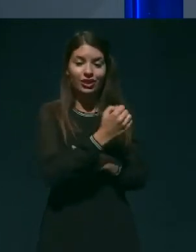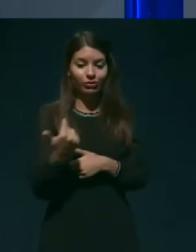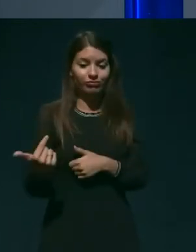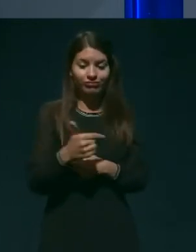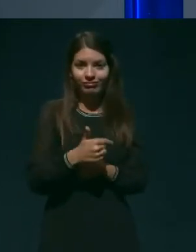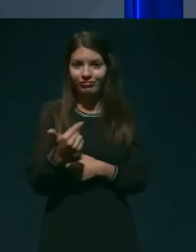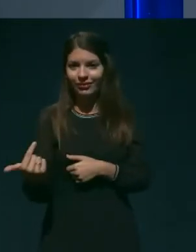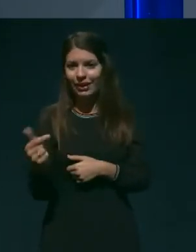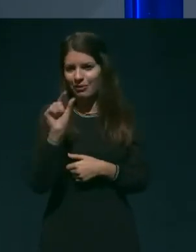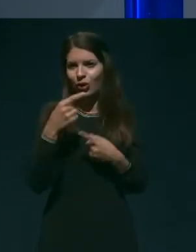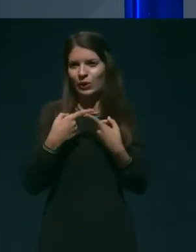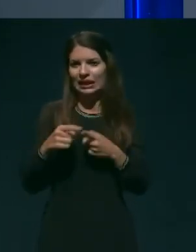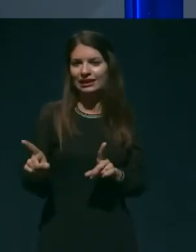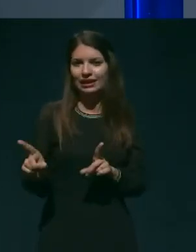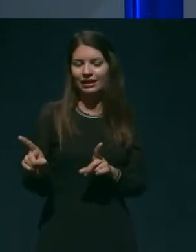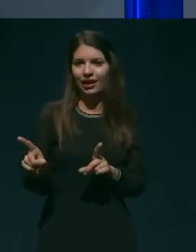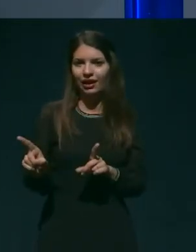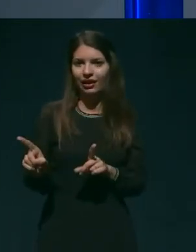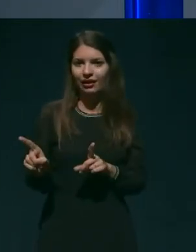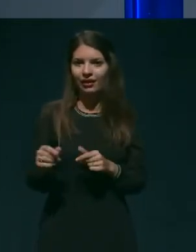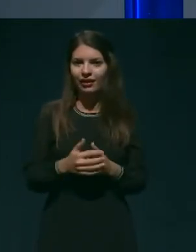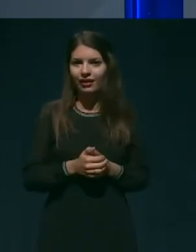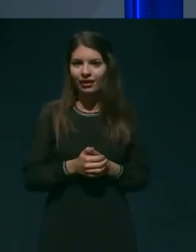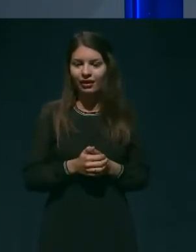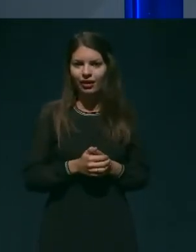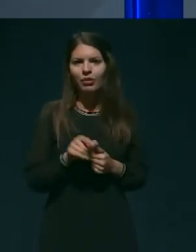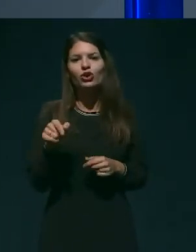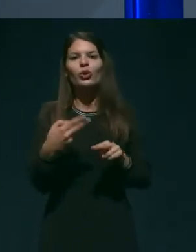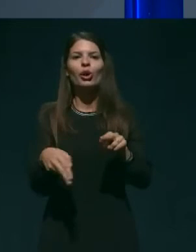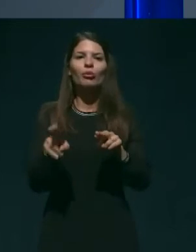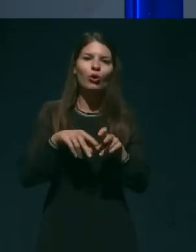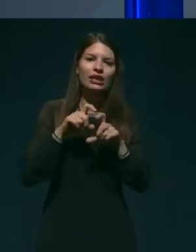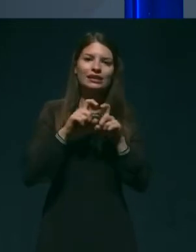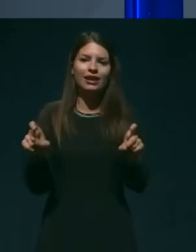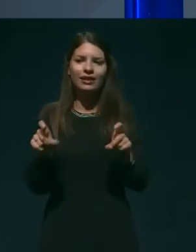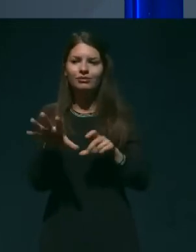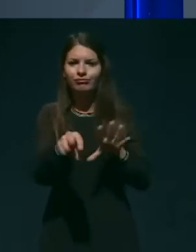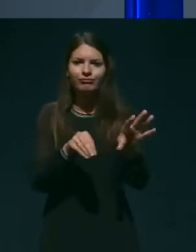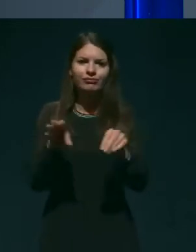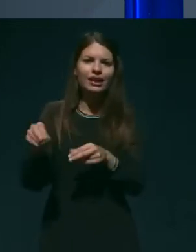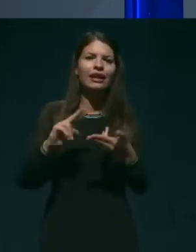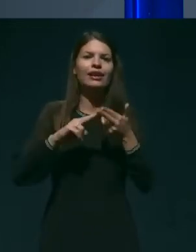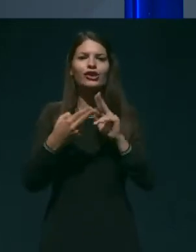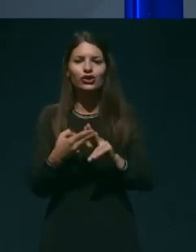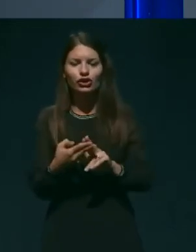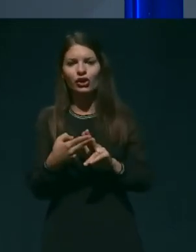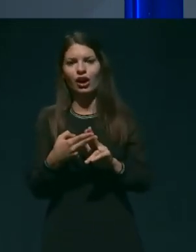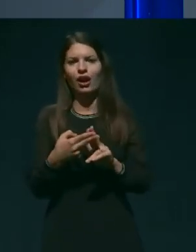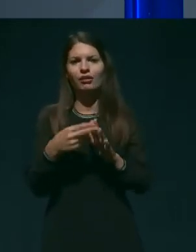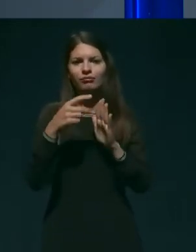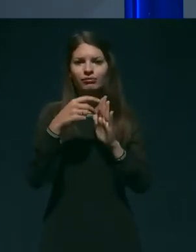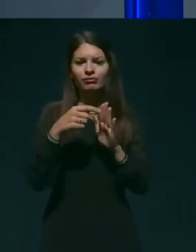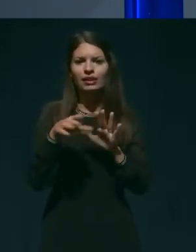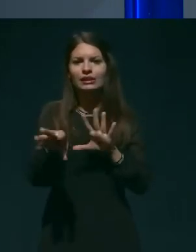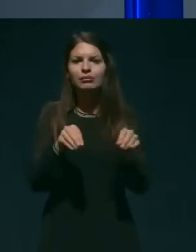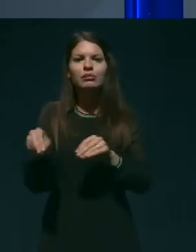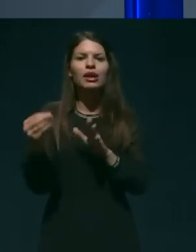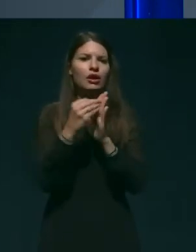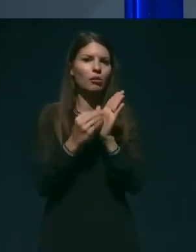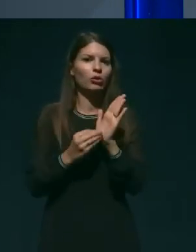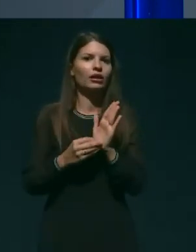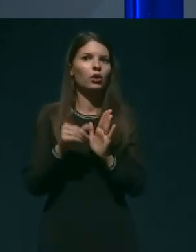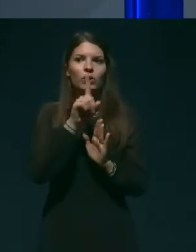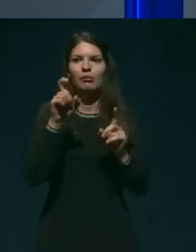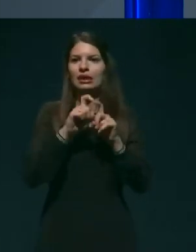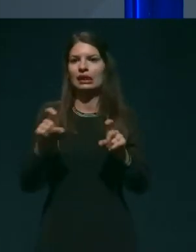razhajanja v podatkih, bolj zaradi metodologije načina zbiranja, kot pa seveda ne zaradi